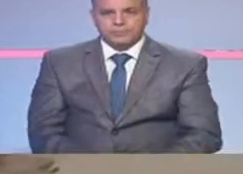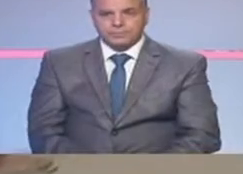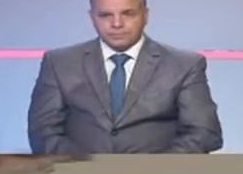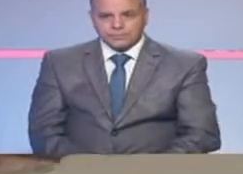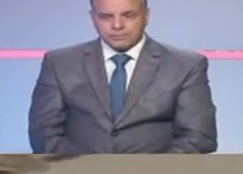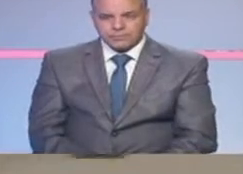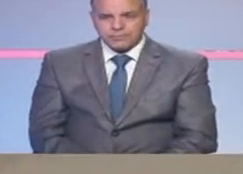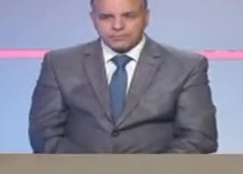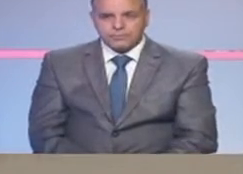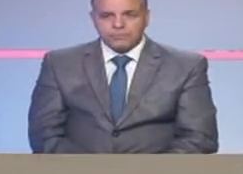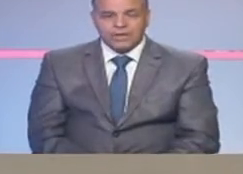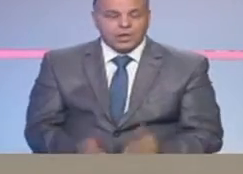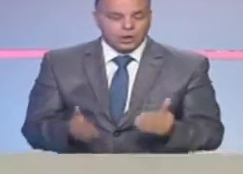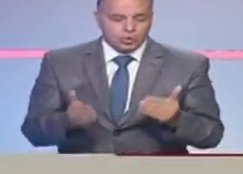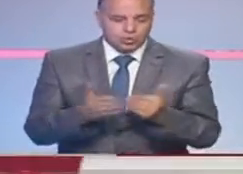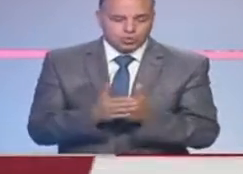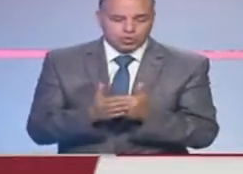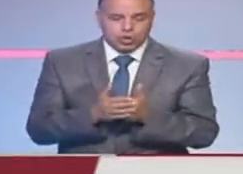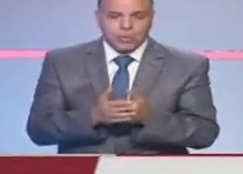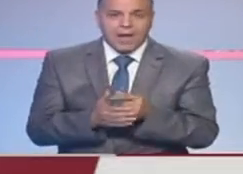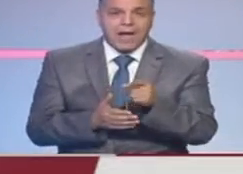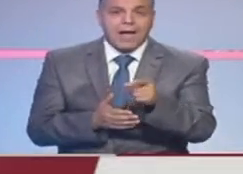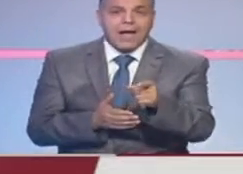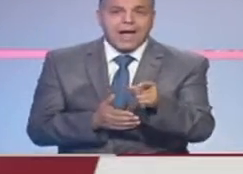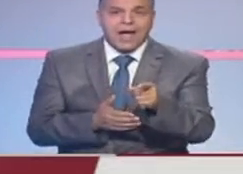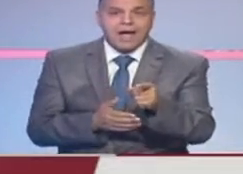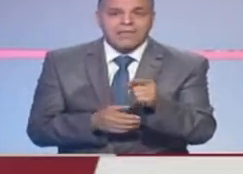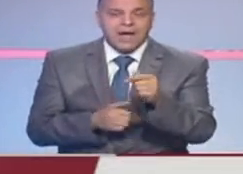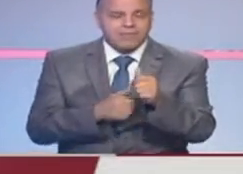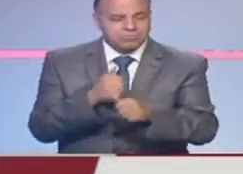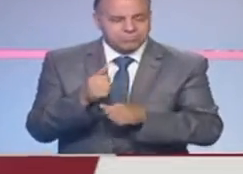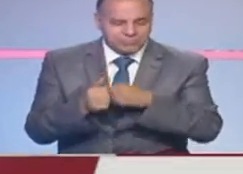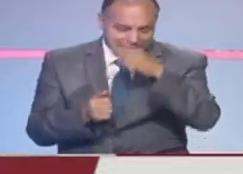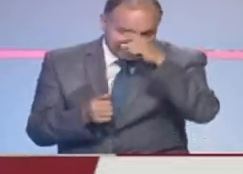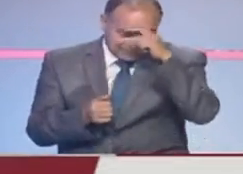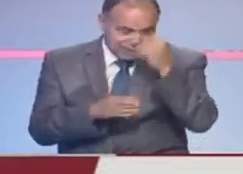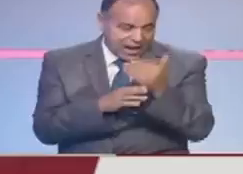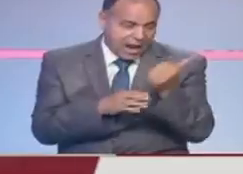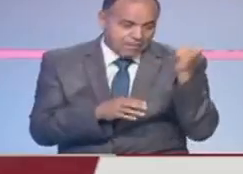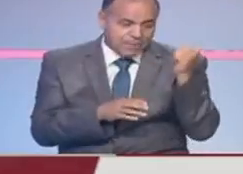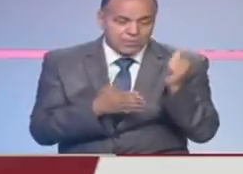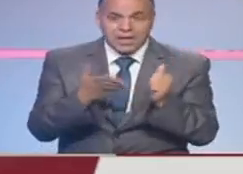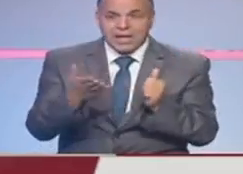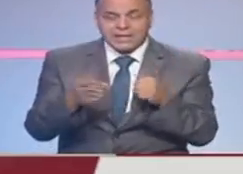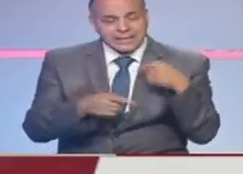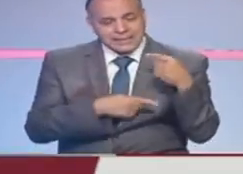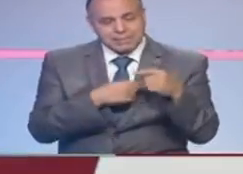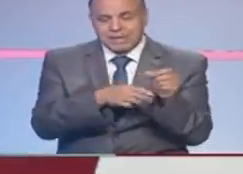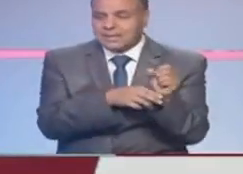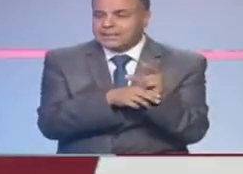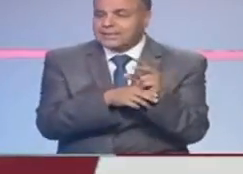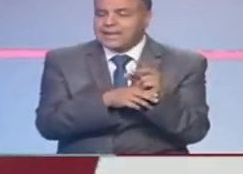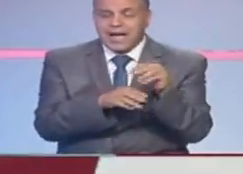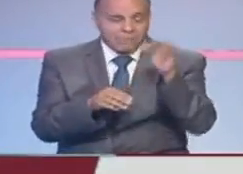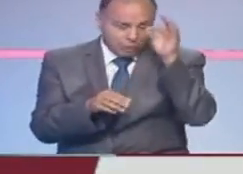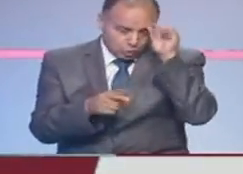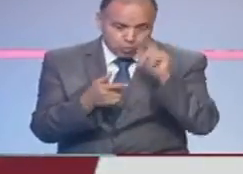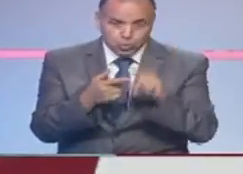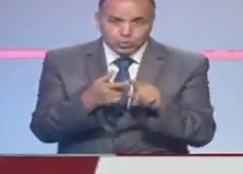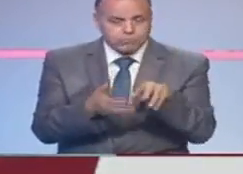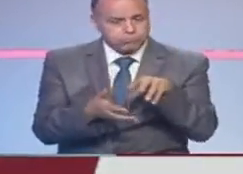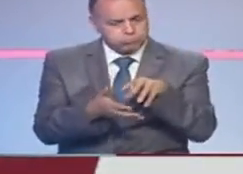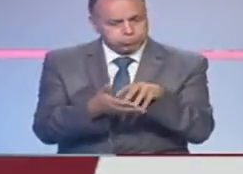في جزيره جربه وعلى غرار المواسم السياحيه السابقه تستمر السياحه الداخليه في ت